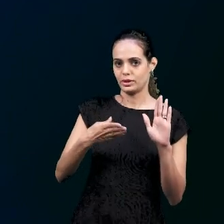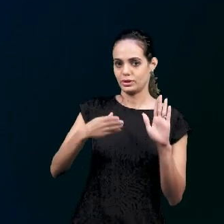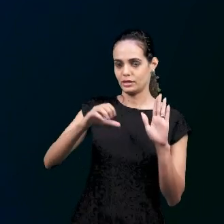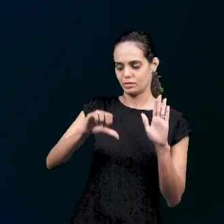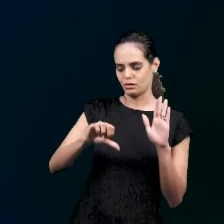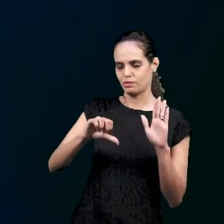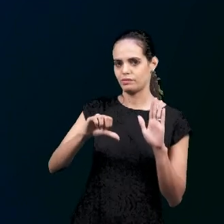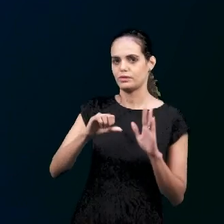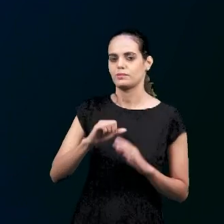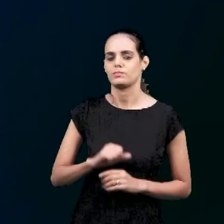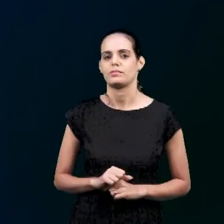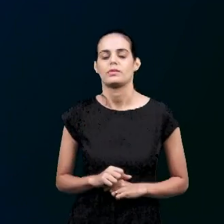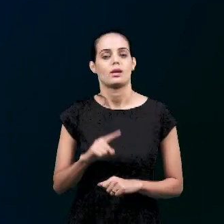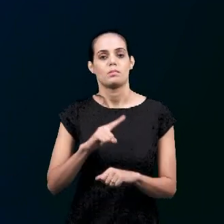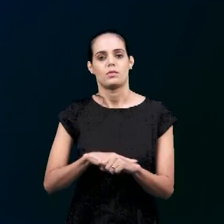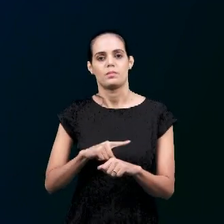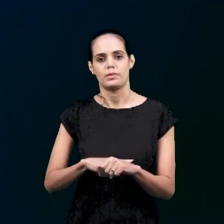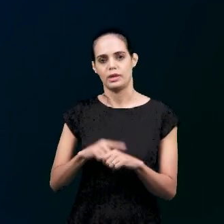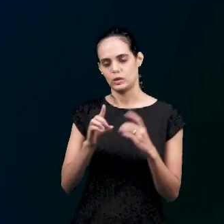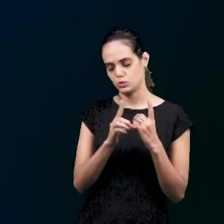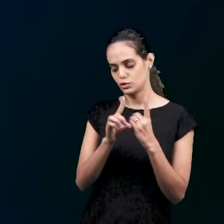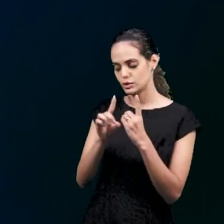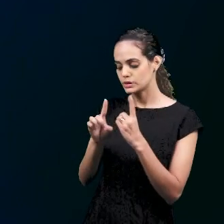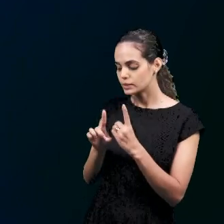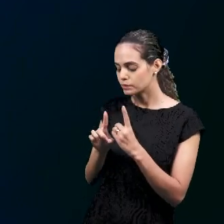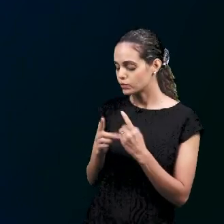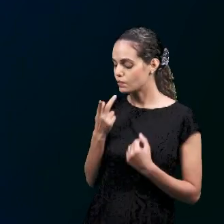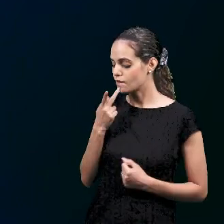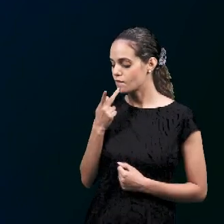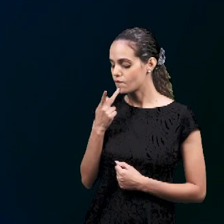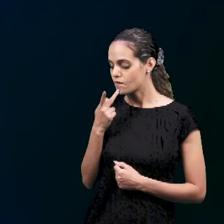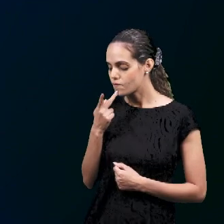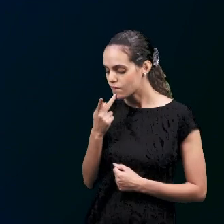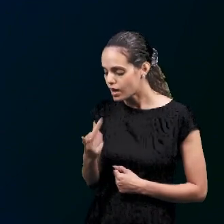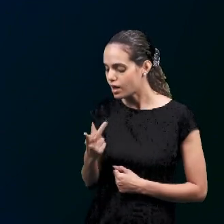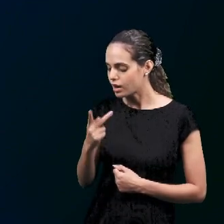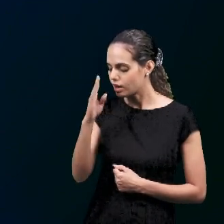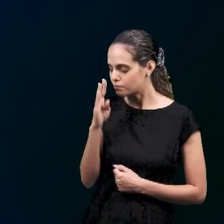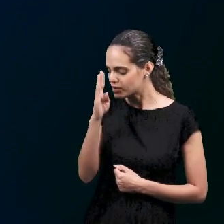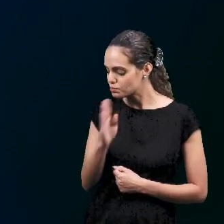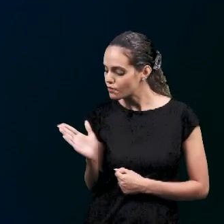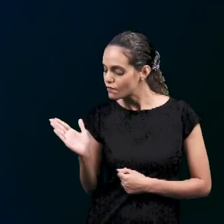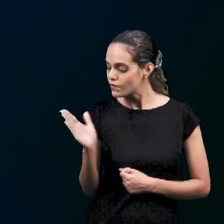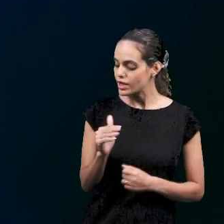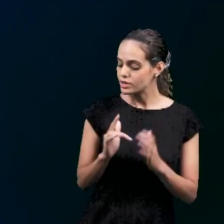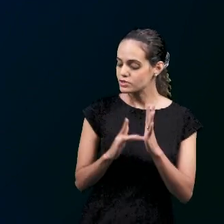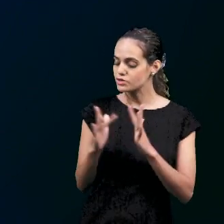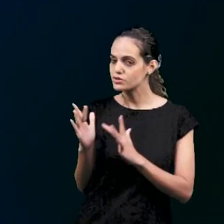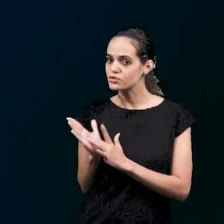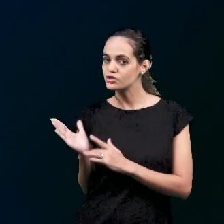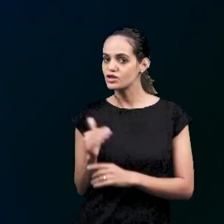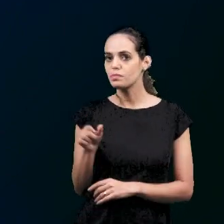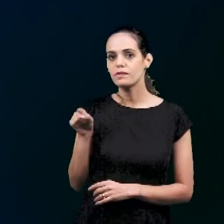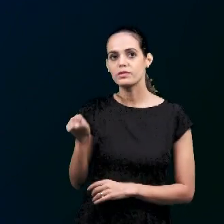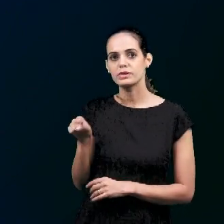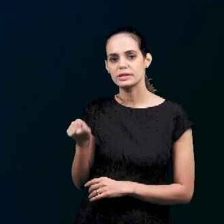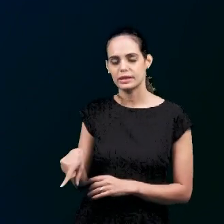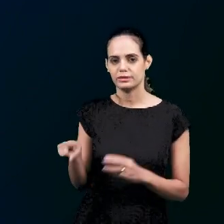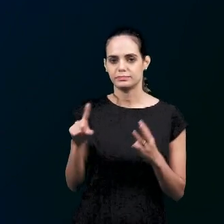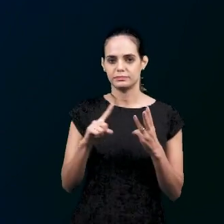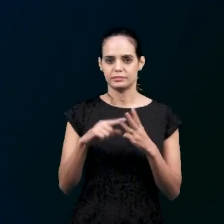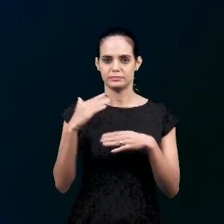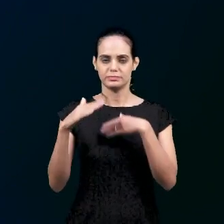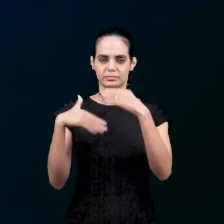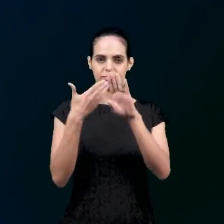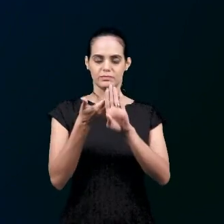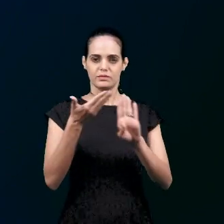l'appel se trouve dans le verset 49, quand les disciples vont jusqu'à Bartimée et dit que